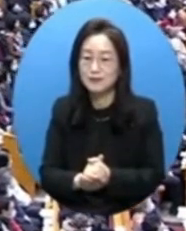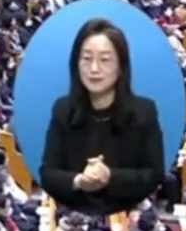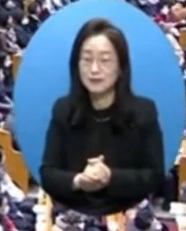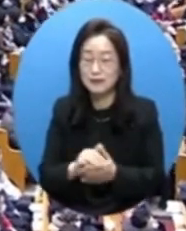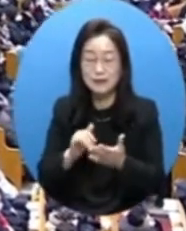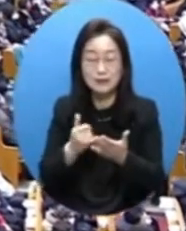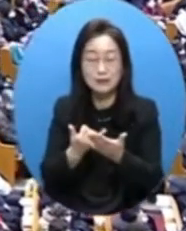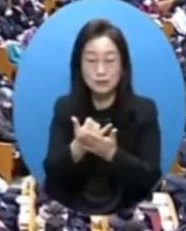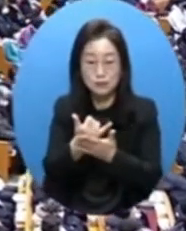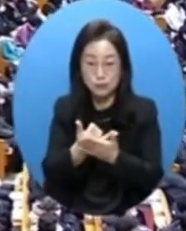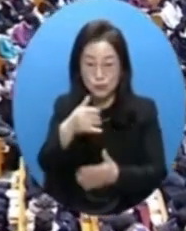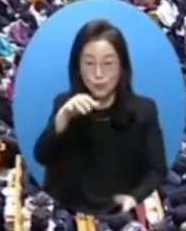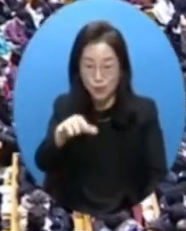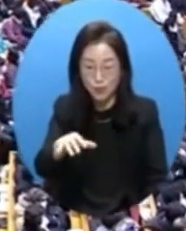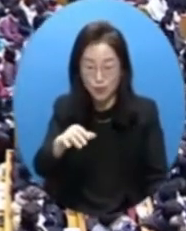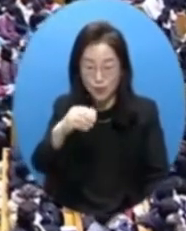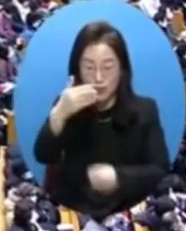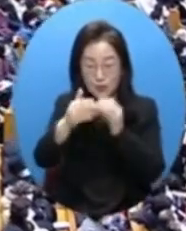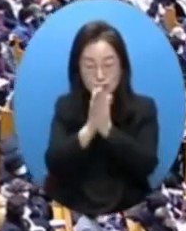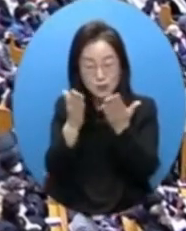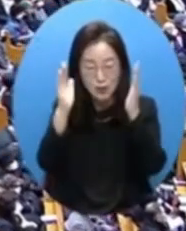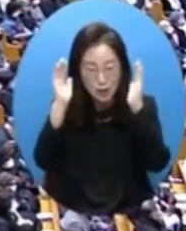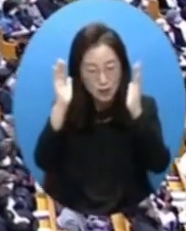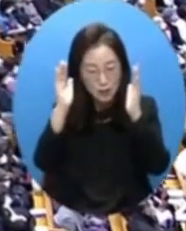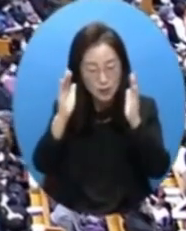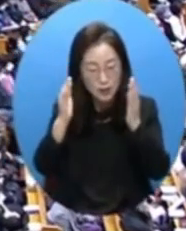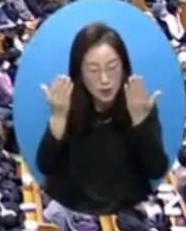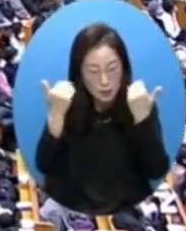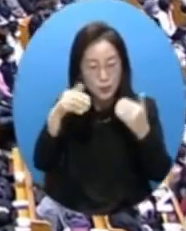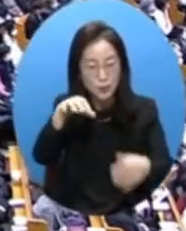뉴욕의 성경학교에